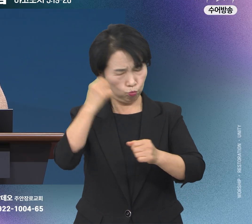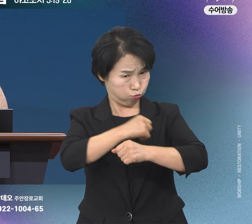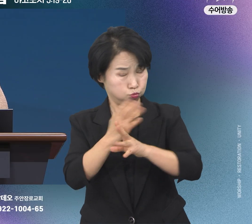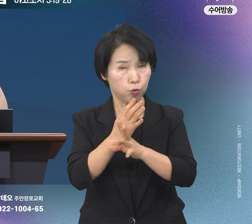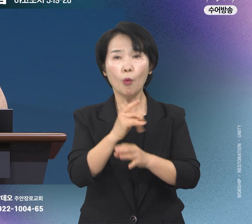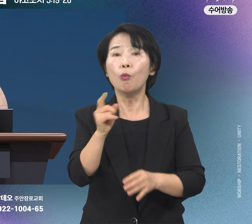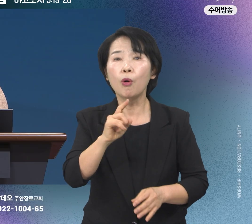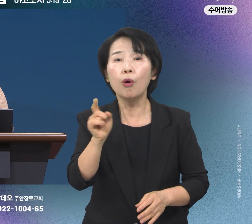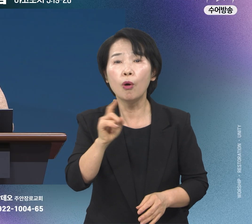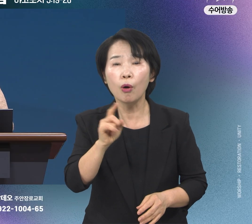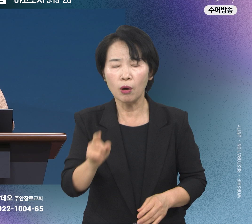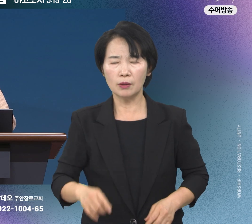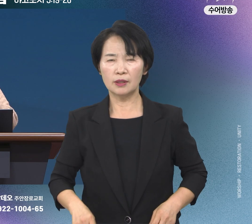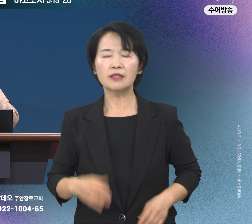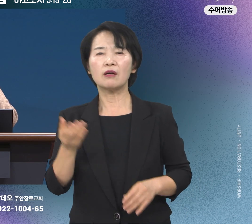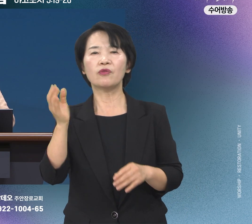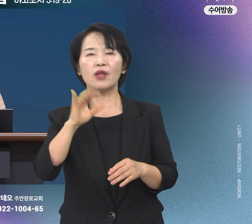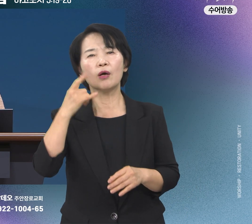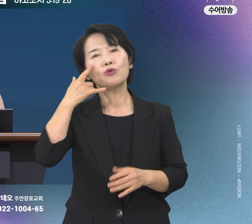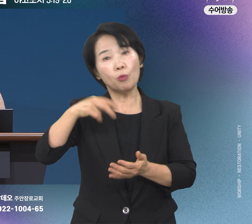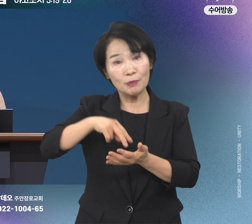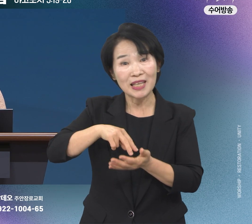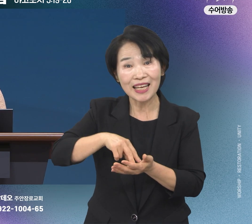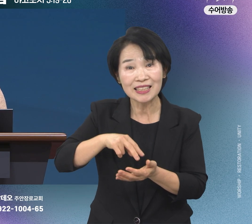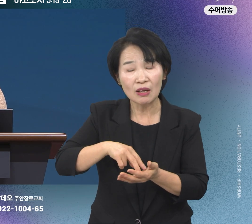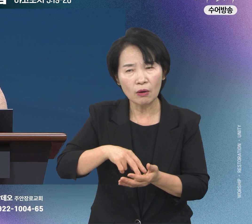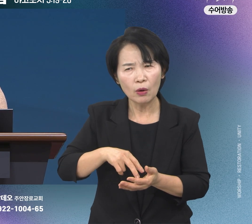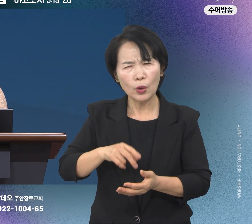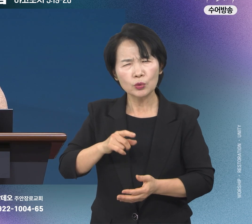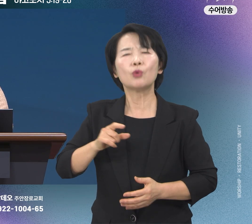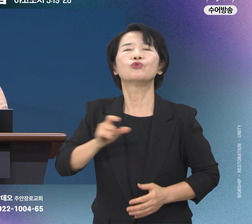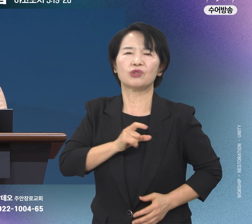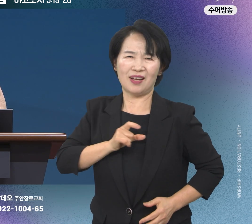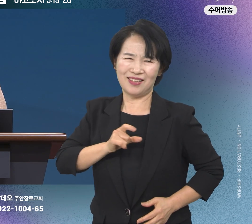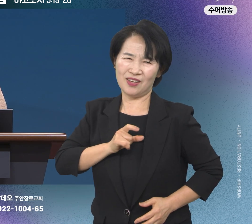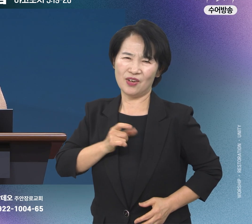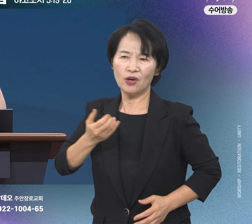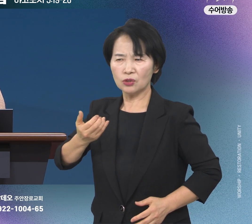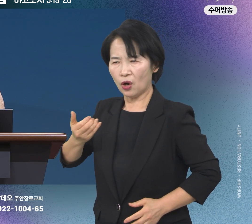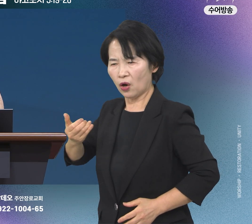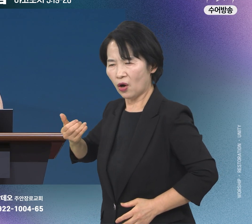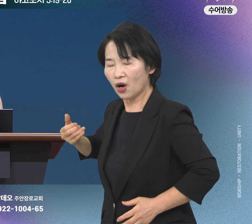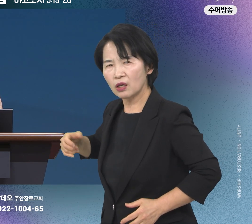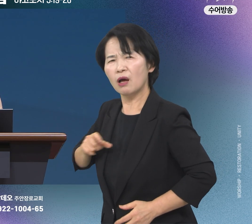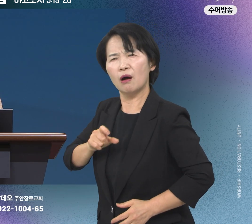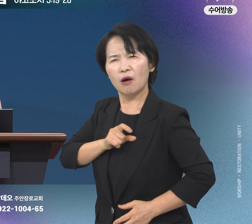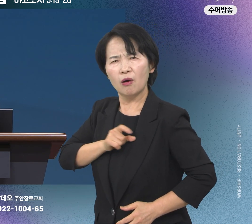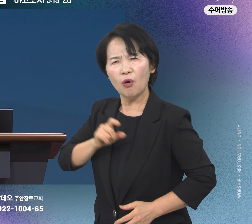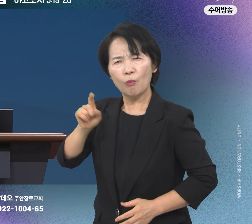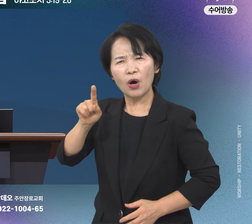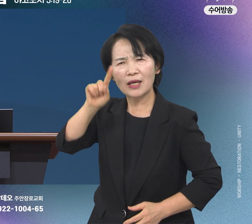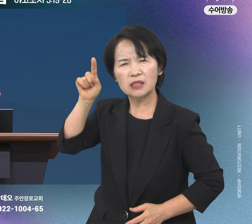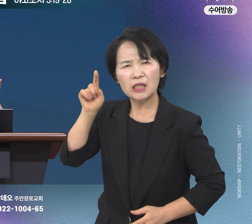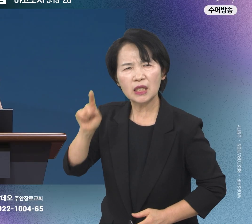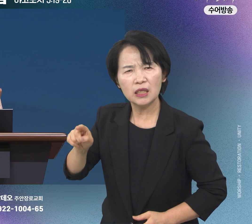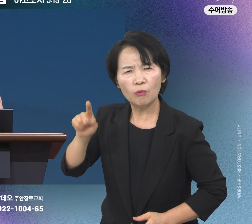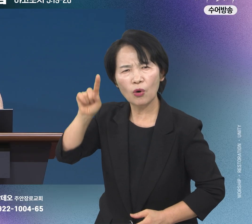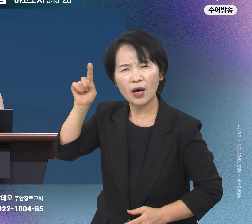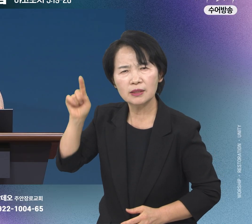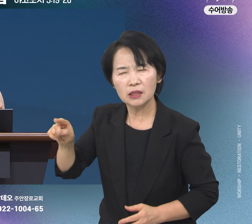무엇을 하는지는 모르겠는데 무엇을 하는 것 같기는 하고 대체 무엇을 하는 것일까에 대한